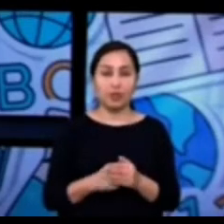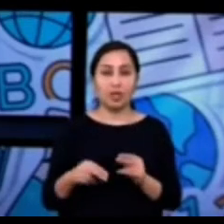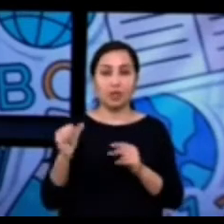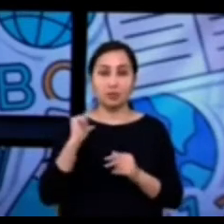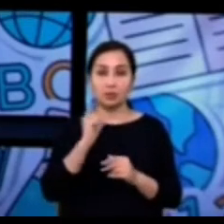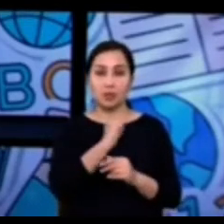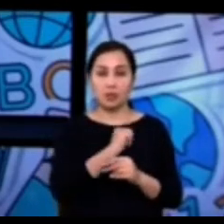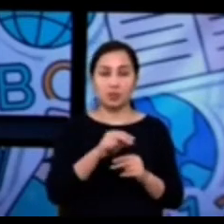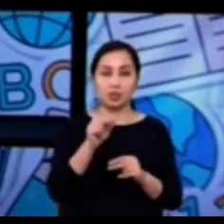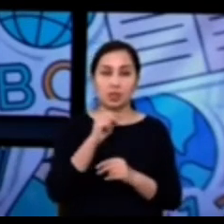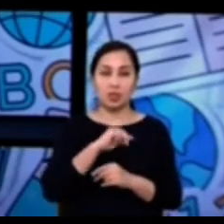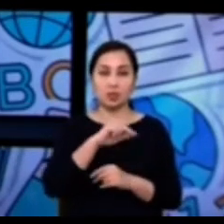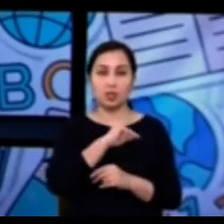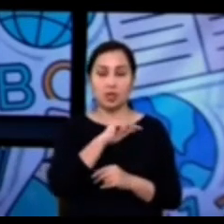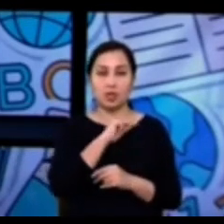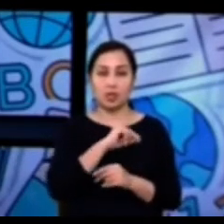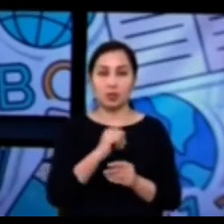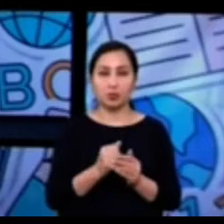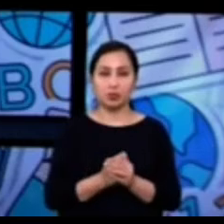Самостоятельная работа.